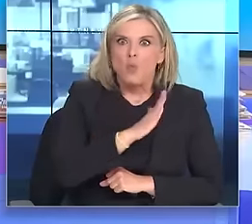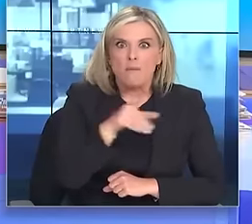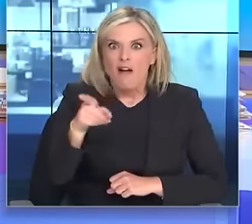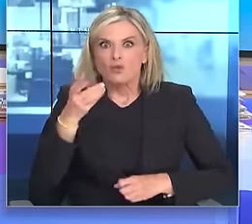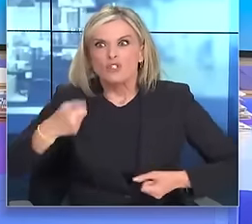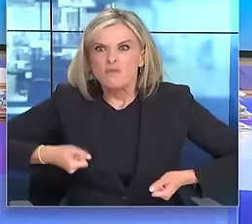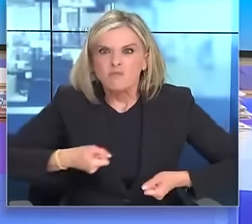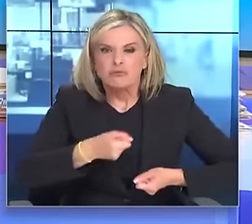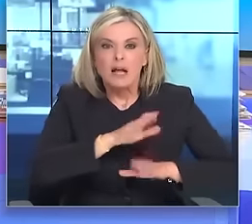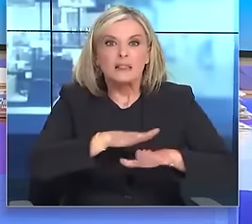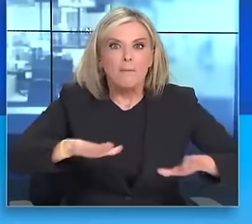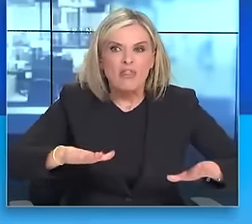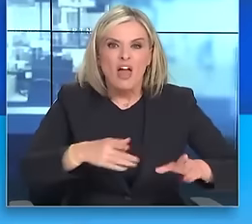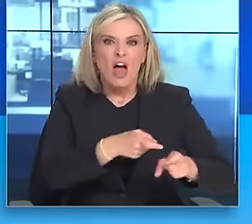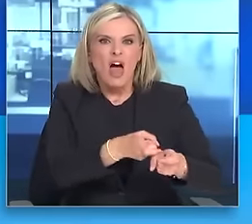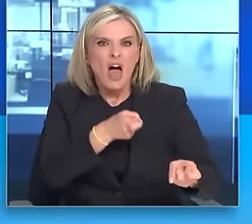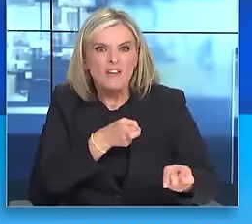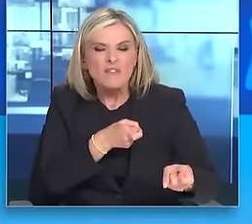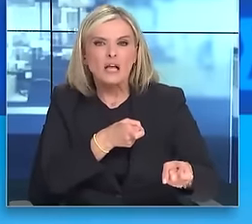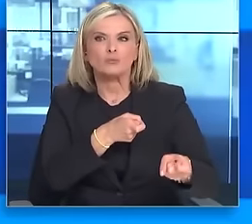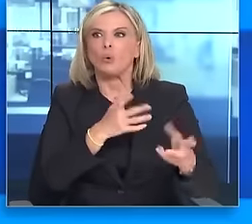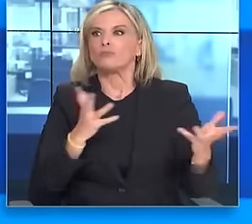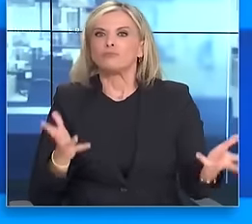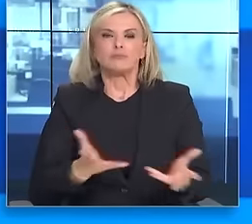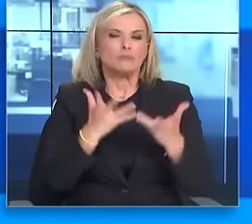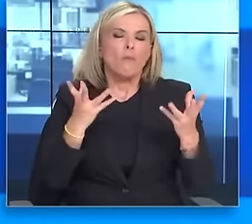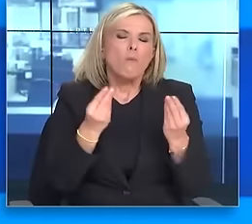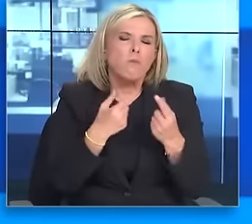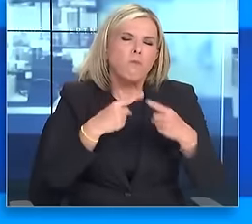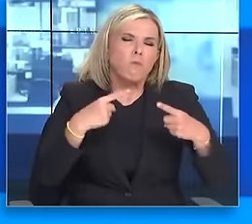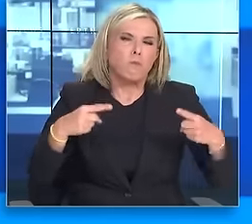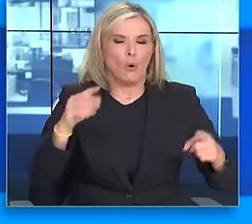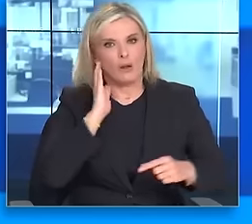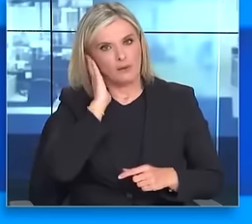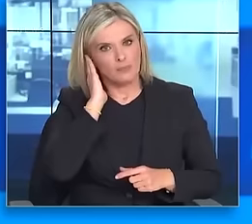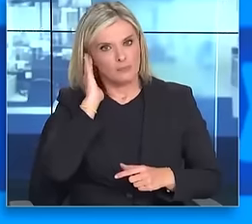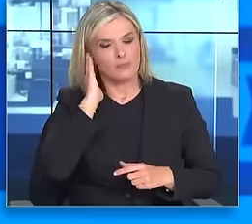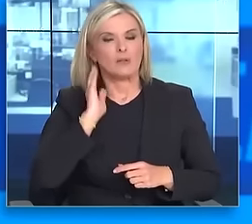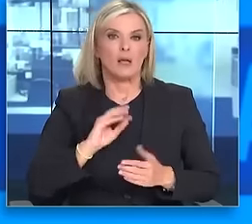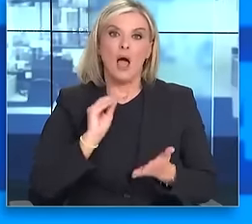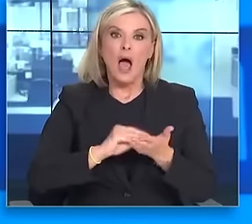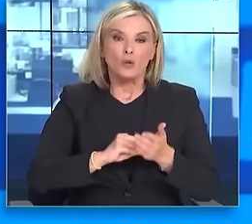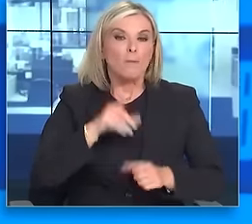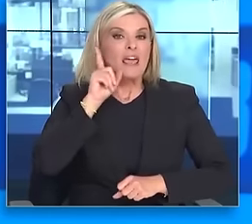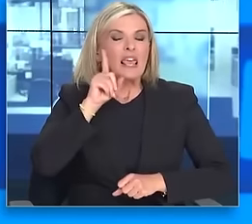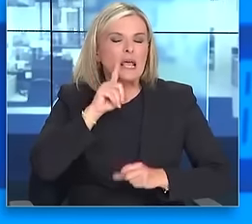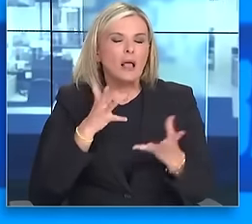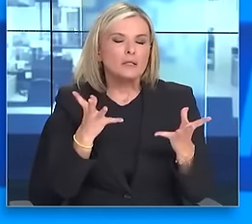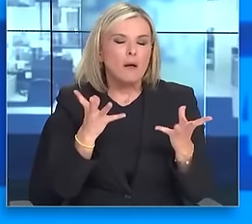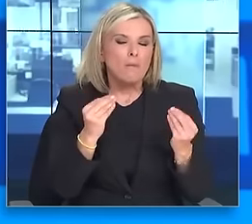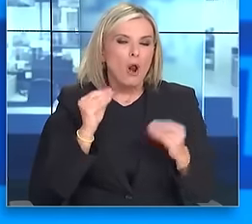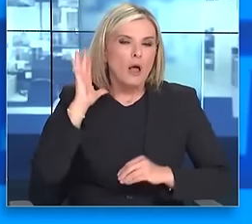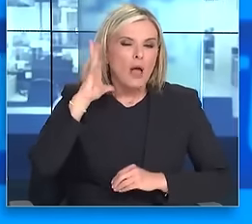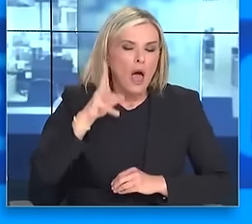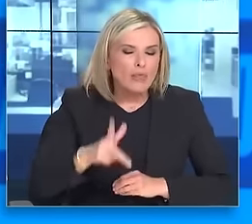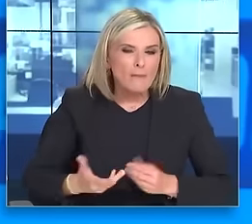Υπάρχουν παιδιά στην οικογένεια για τα οποία πρέπει να υπάρχει ειδική μέρημνα. Πάντως, ο αριθμός των καταγγελιών μου λέει